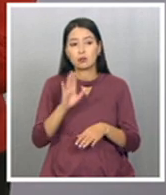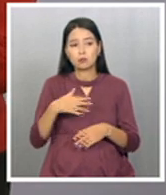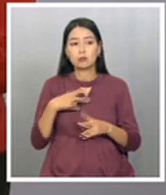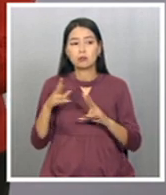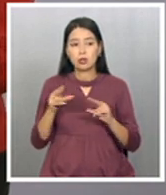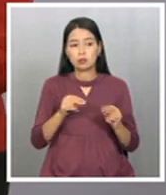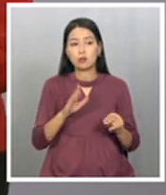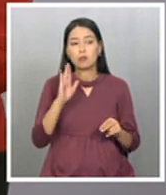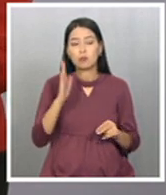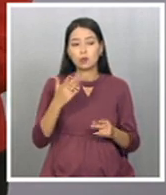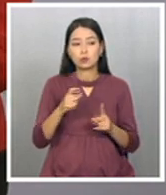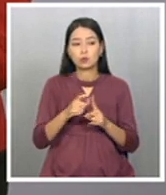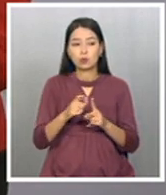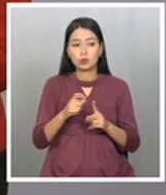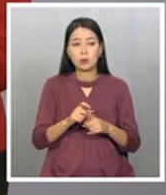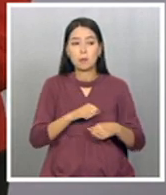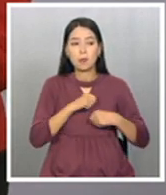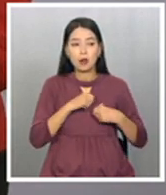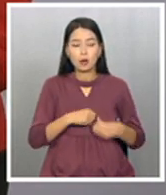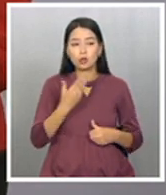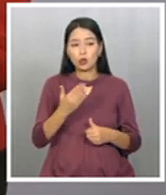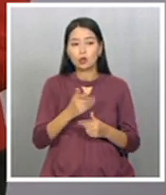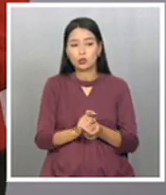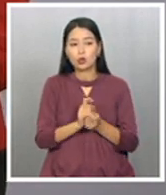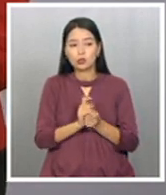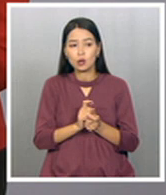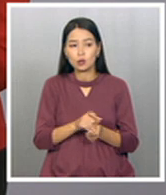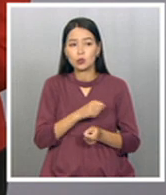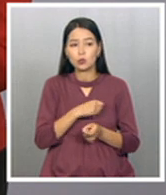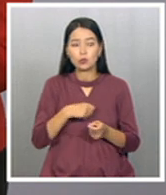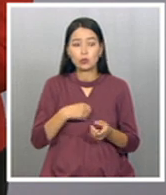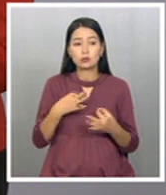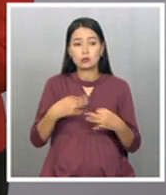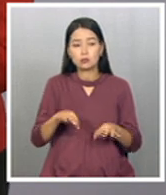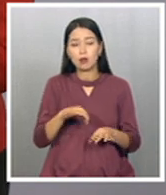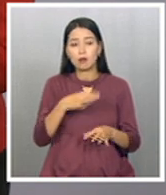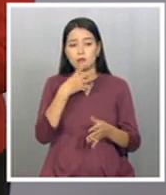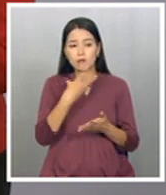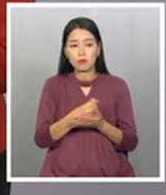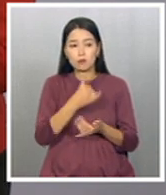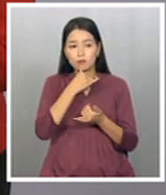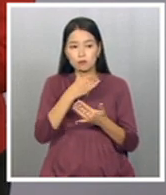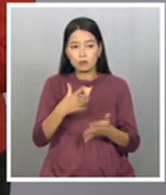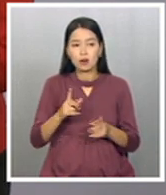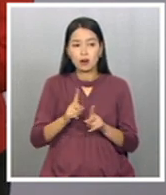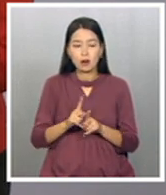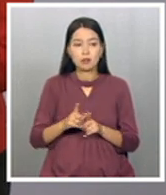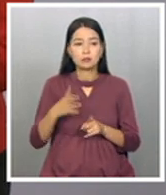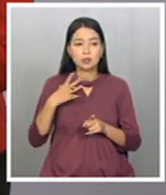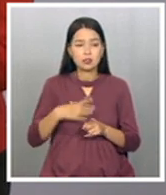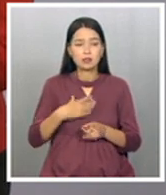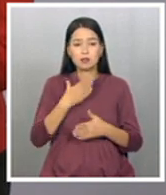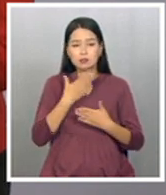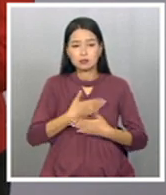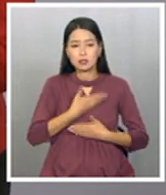өз еркі өзінде болмай, байлаулы жандай сүймеген адамына қосақталған арулардың мұңы еді.